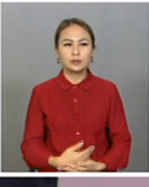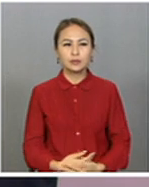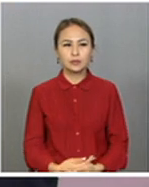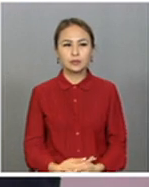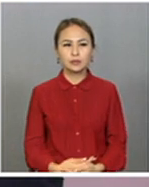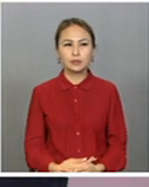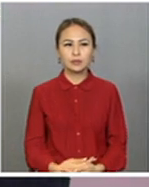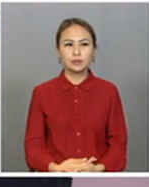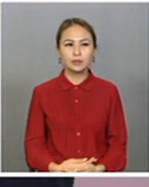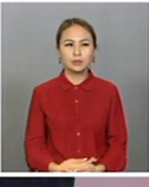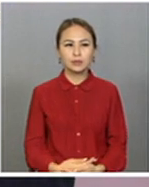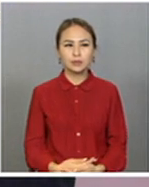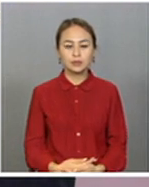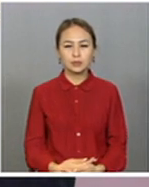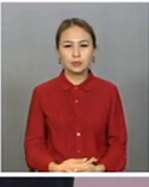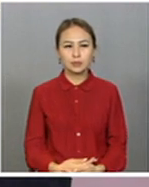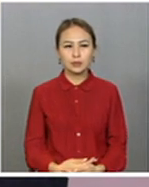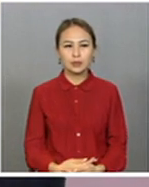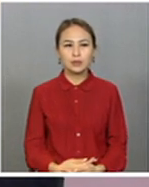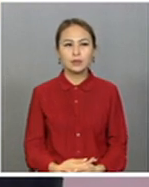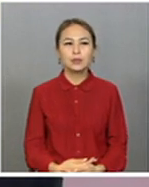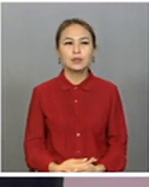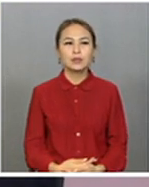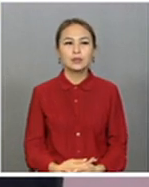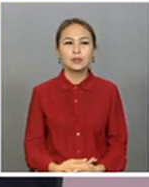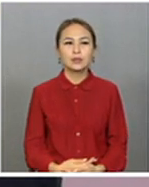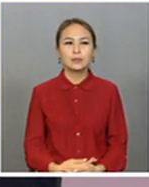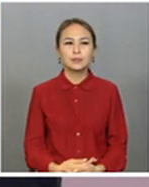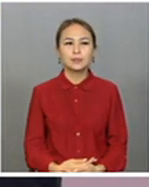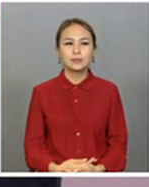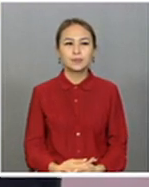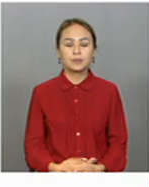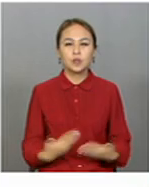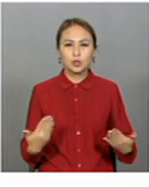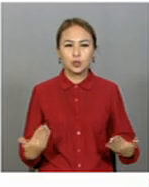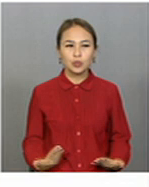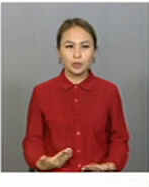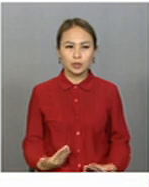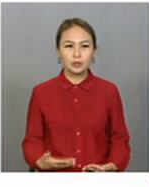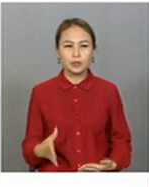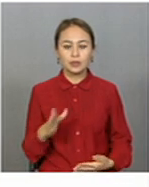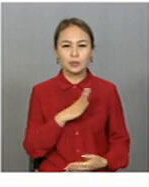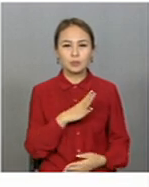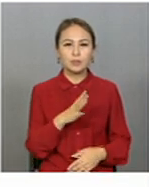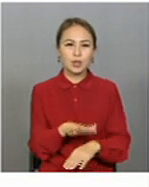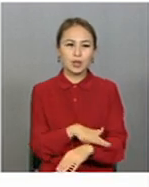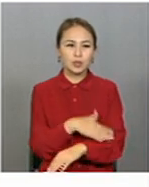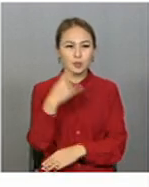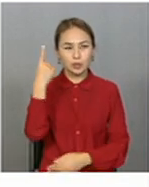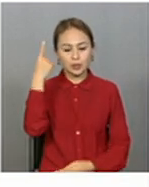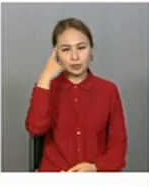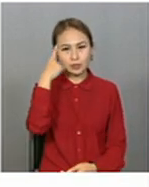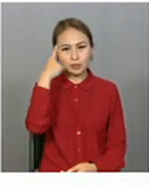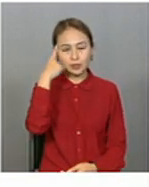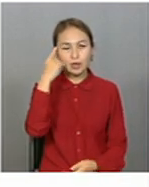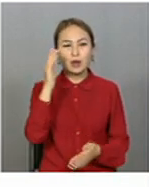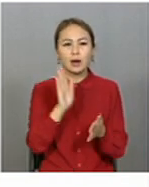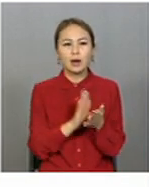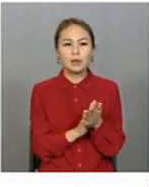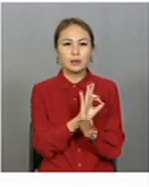Келесі, лепті сөйлемдерді оқиық. Дүние, деп біраз ойланды.